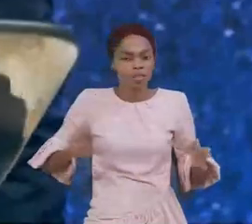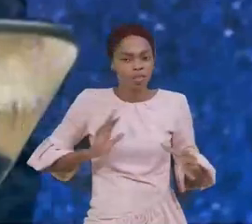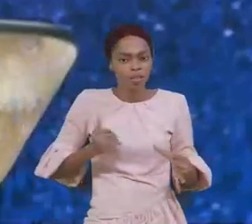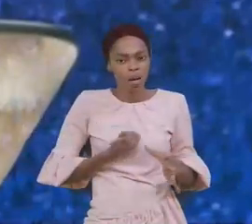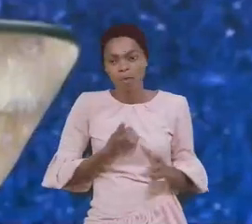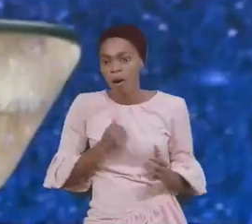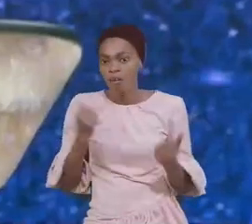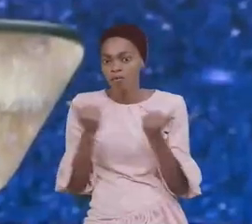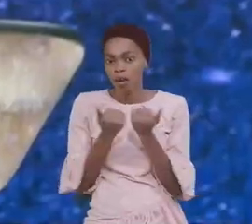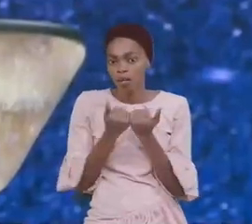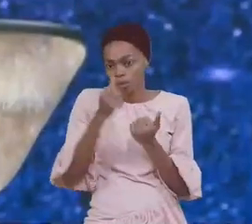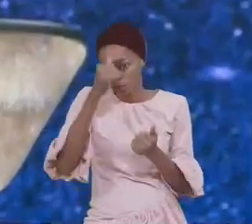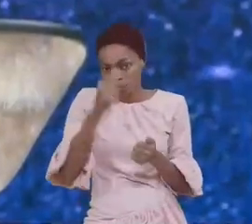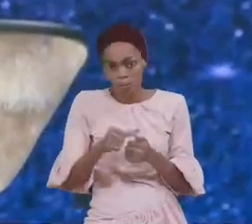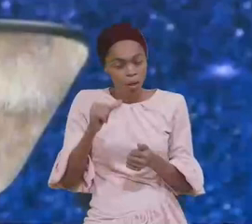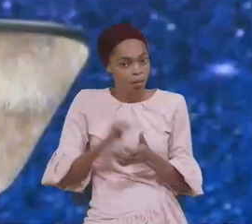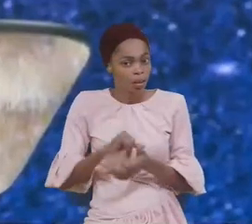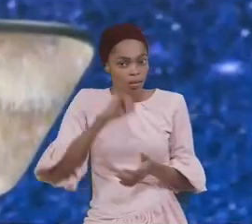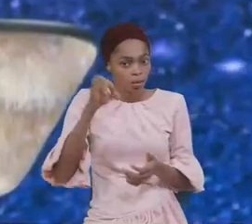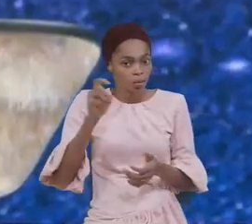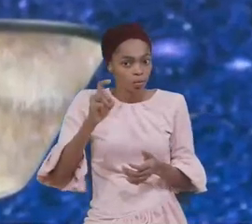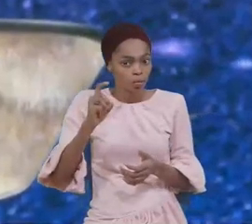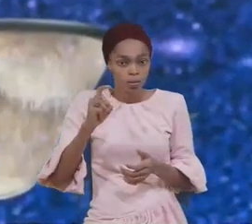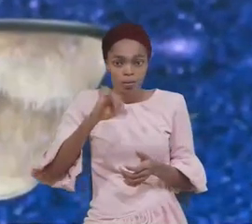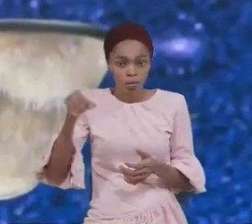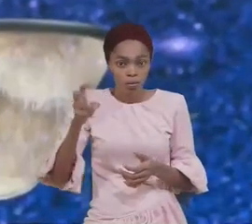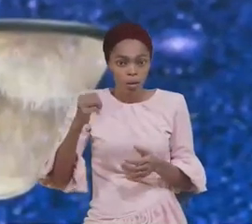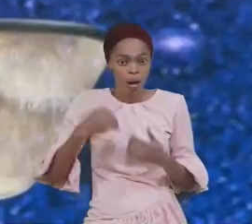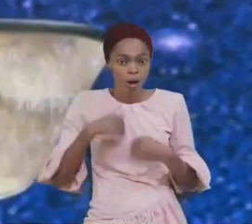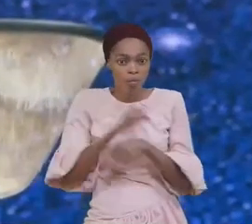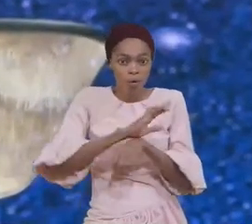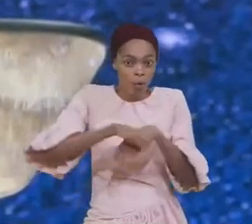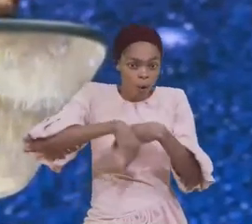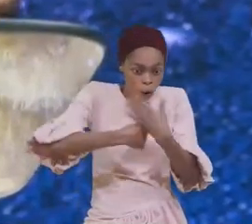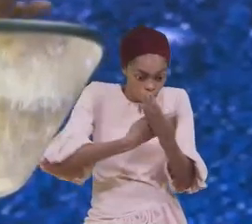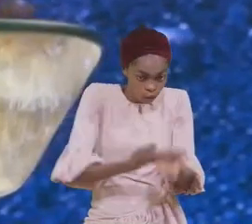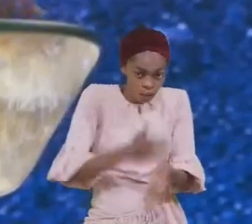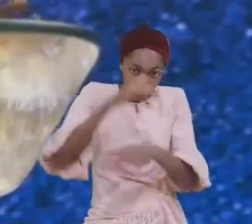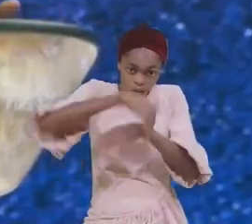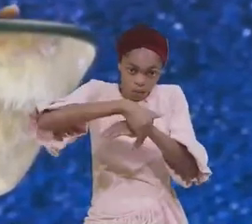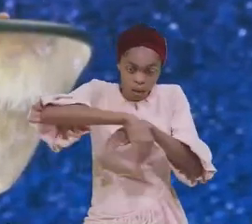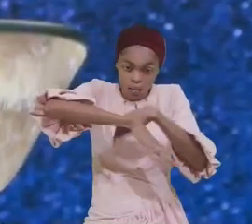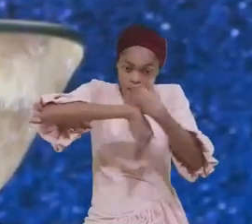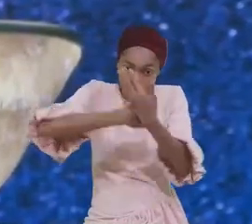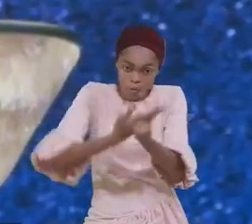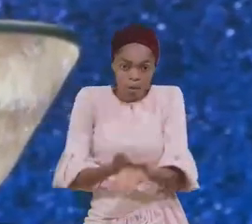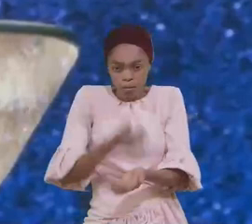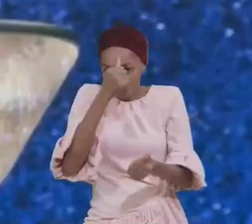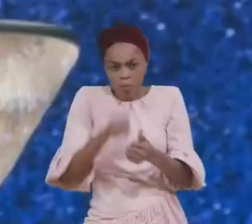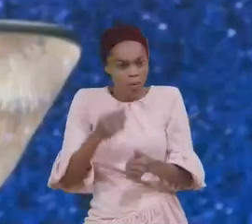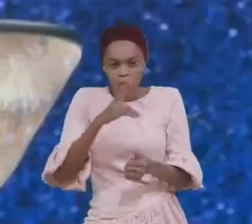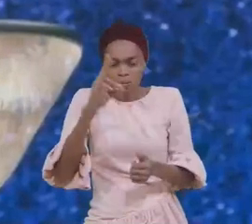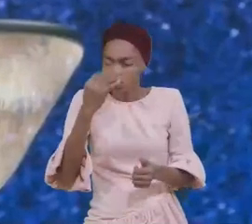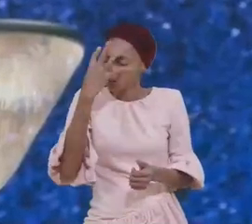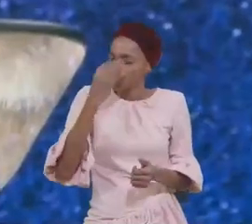terminer. Rappelez-vous, il a marché toute la nuit. Il s'est préparé toute la nuit. Rappelez-vous, en ce temps-là, il n'avait pas de sommeil la